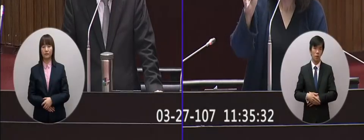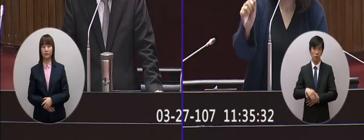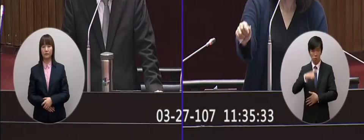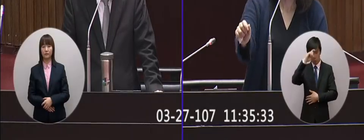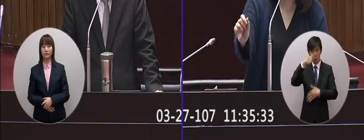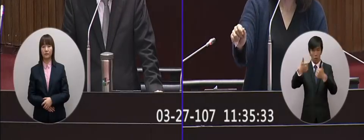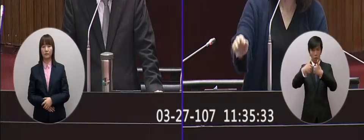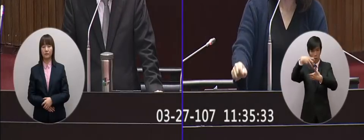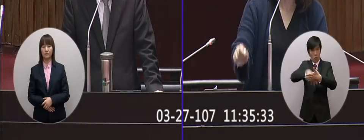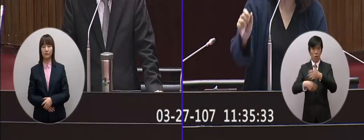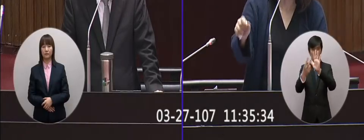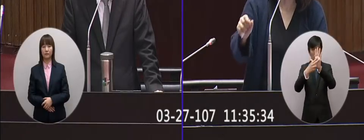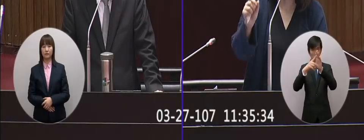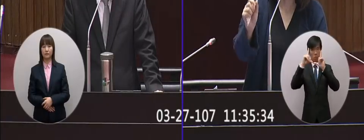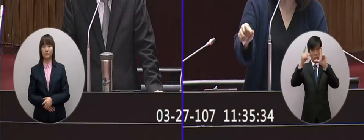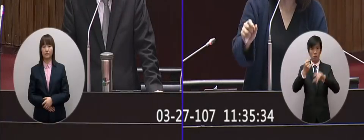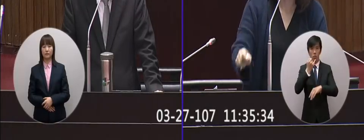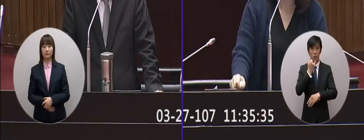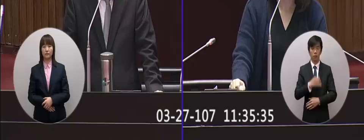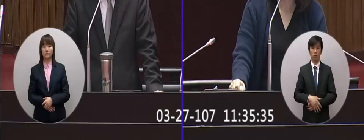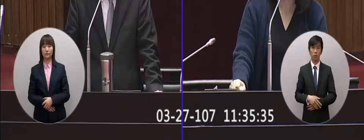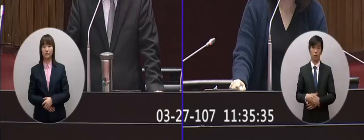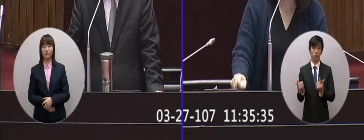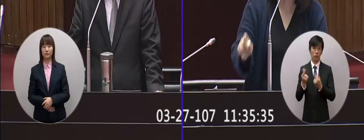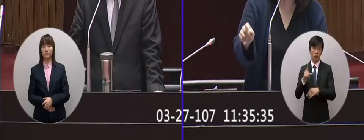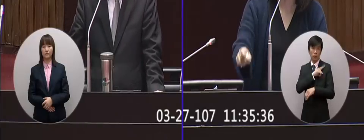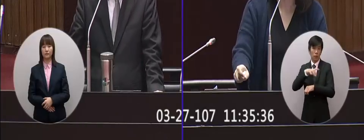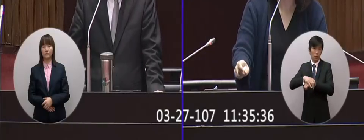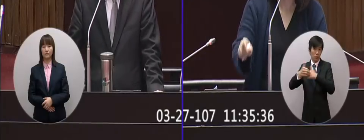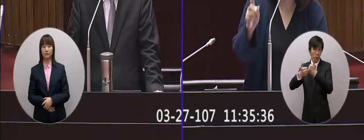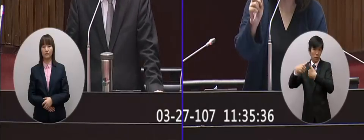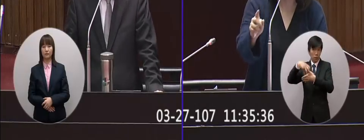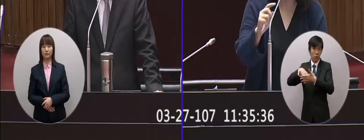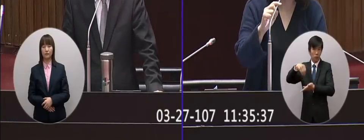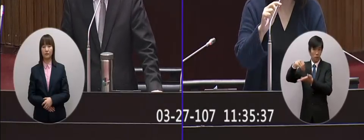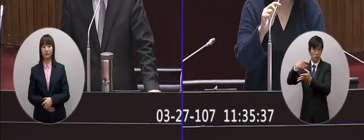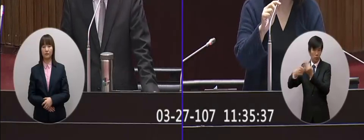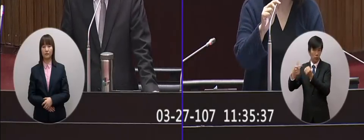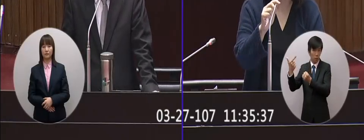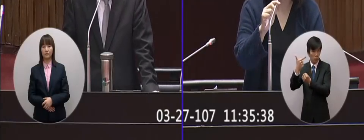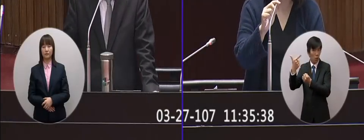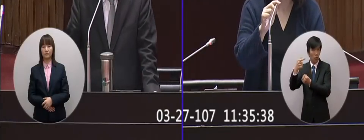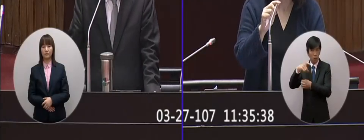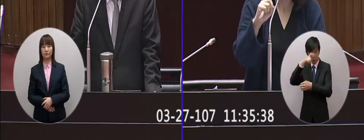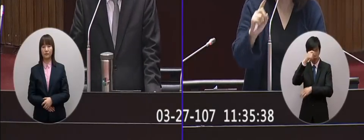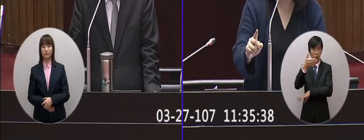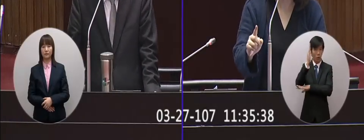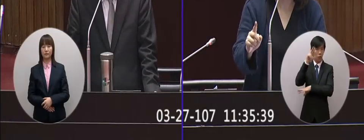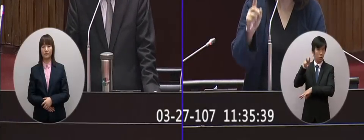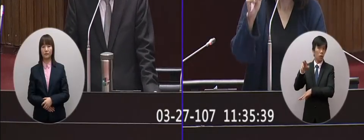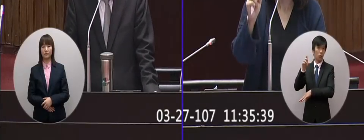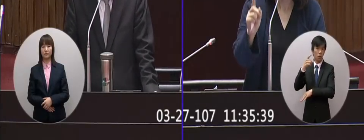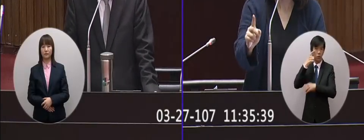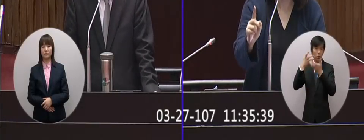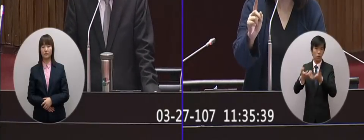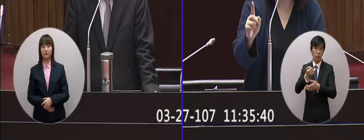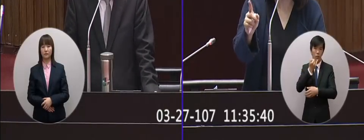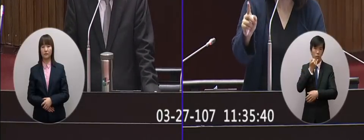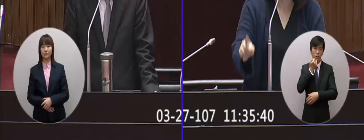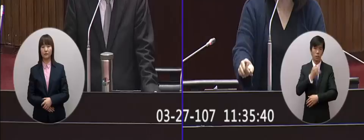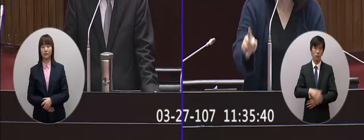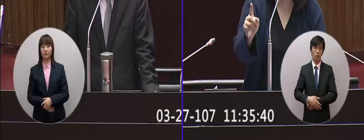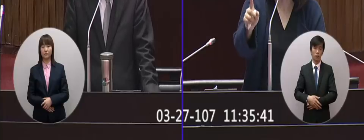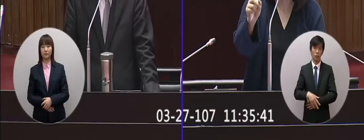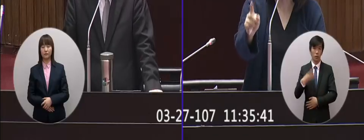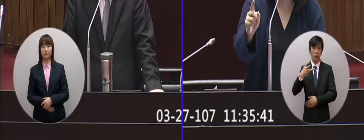望刚刚自救会所提出的小小 六个要点，我们的政府能够看到，而且在原住民族